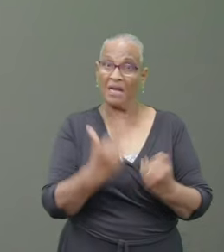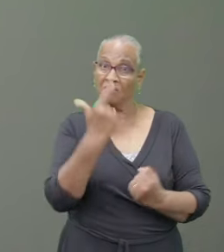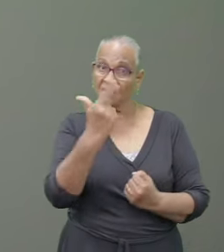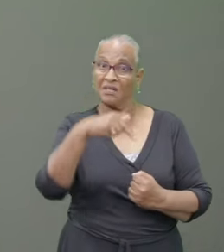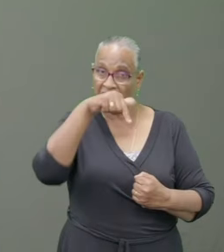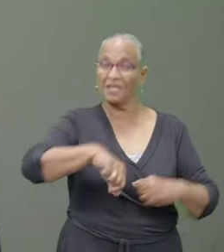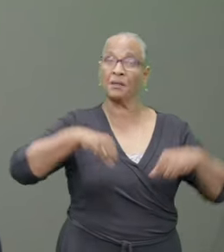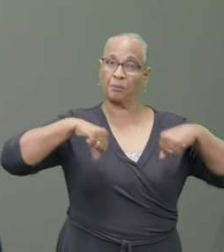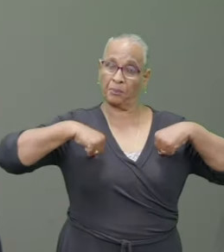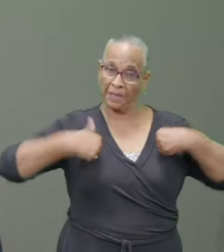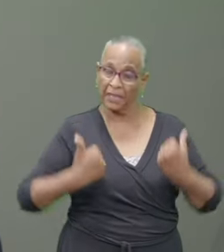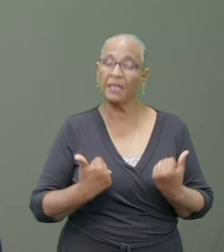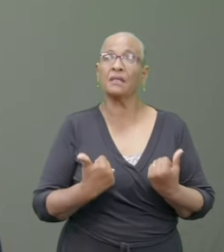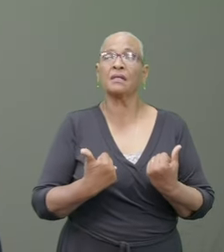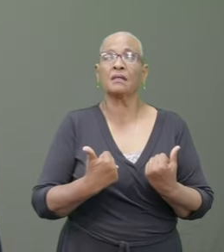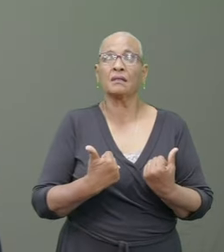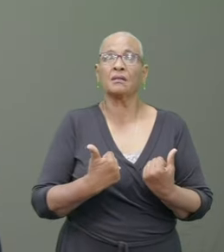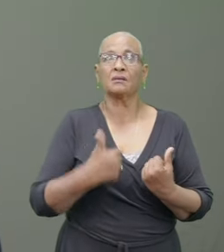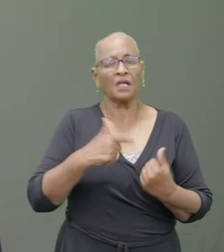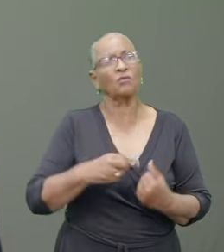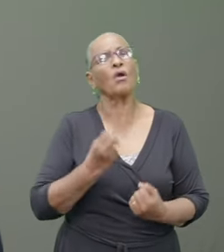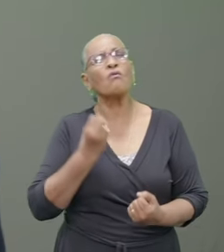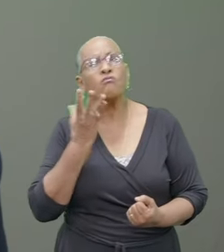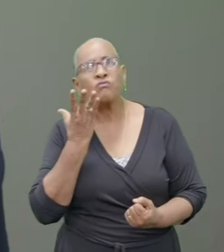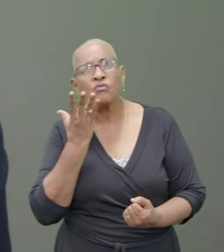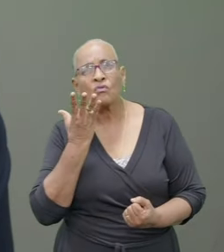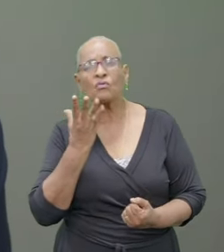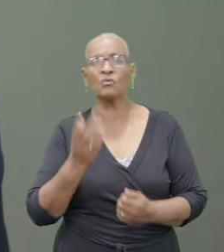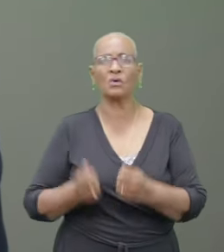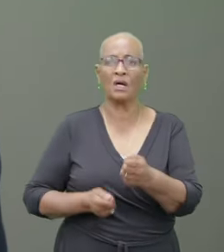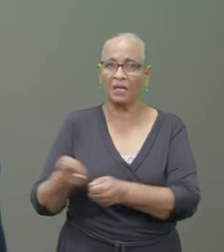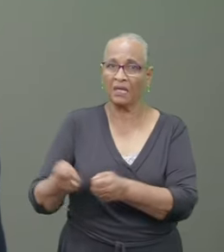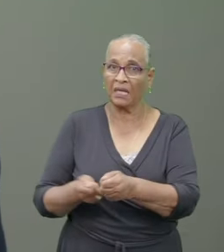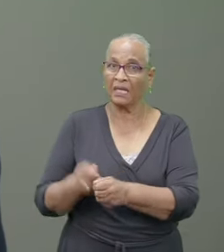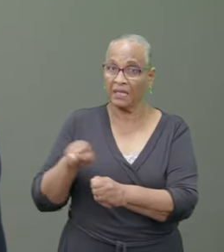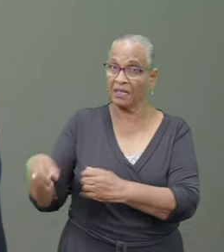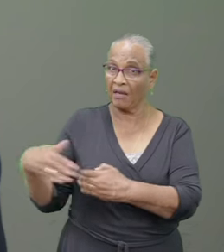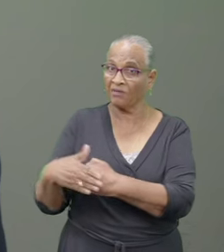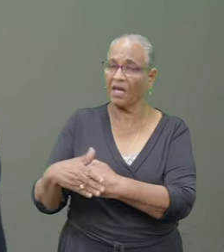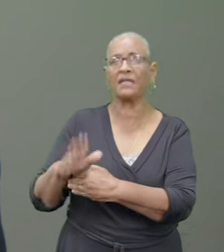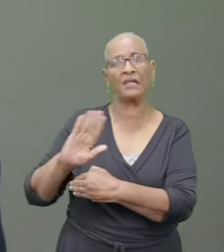starten, dat wij vroegtijdig de regeringsvergadering hebben verlaten.